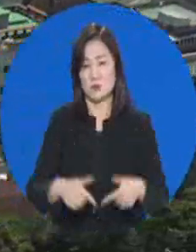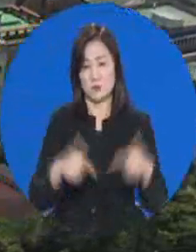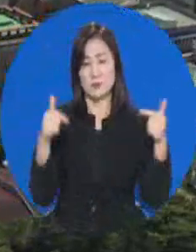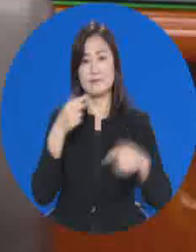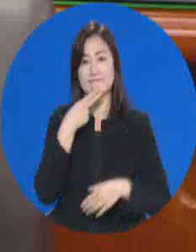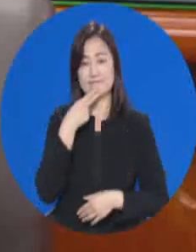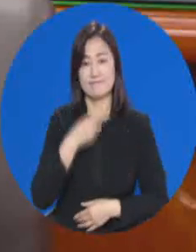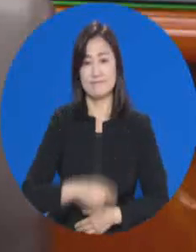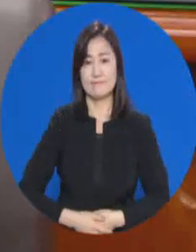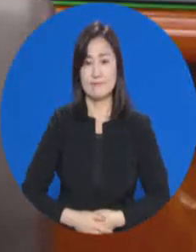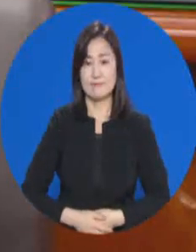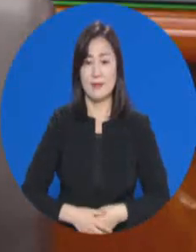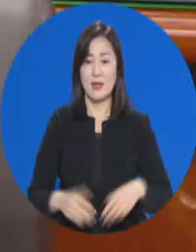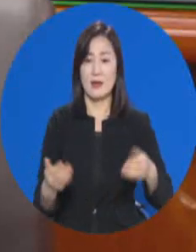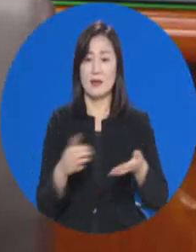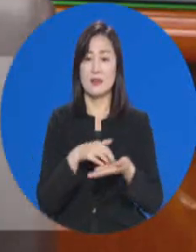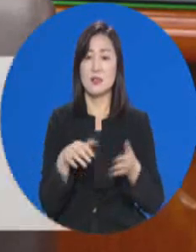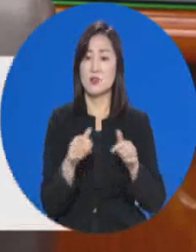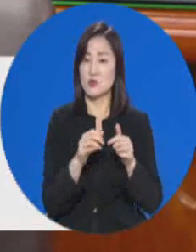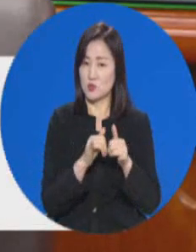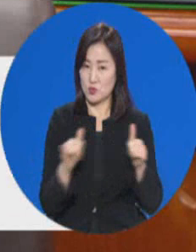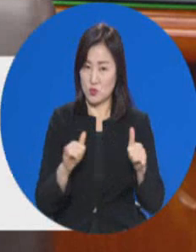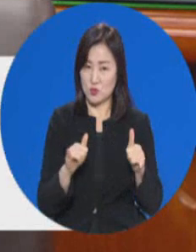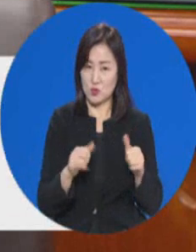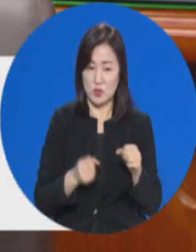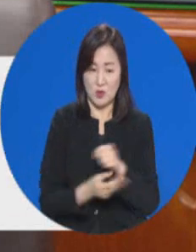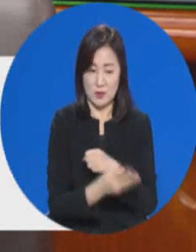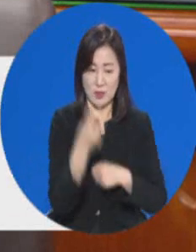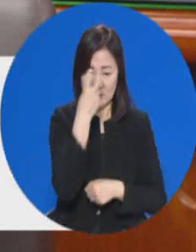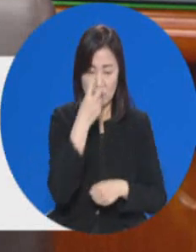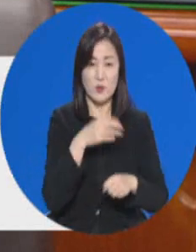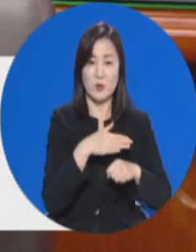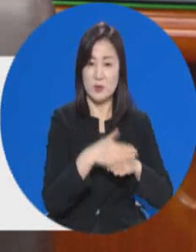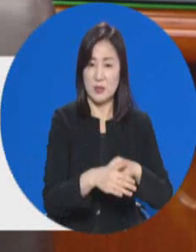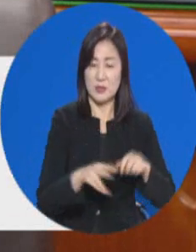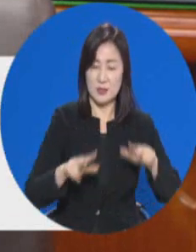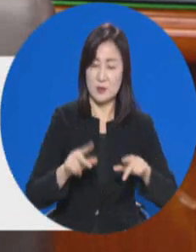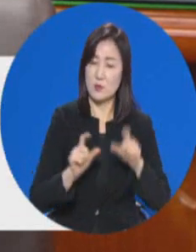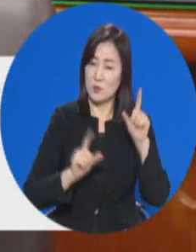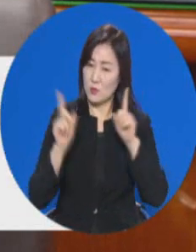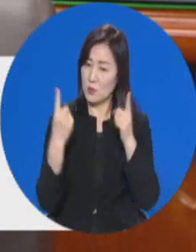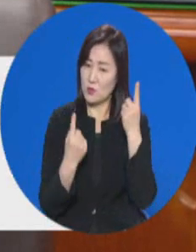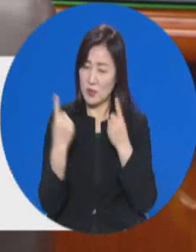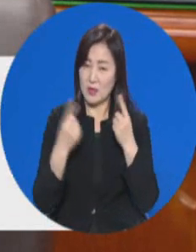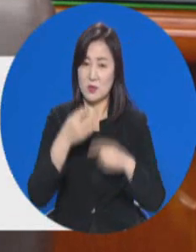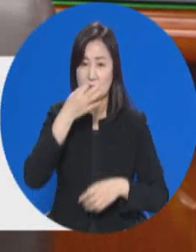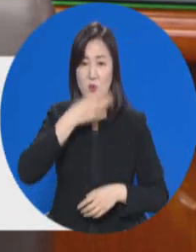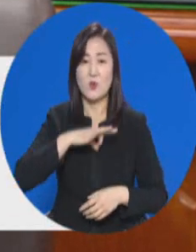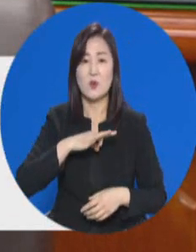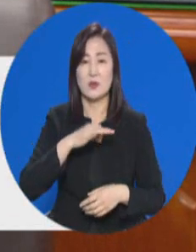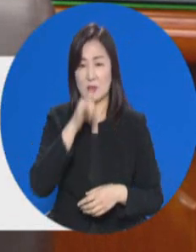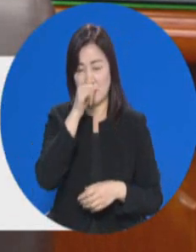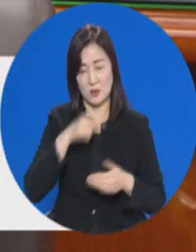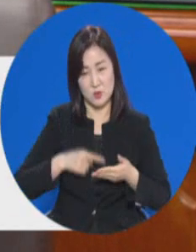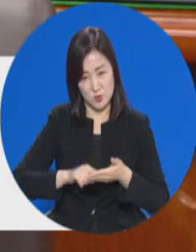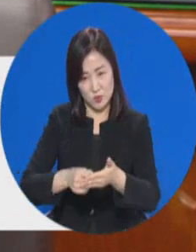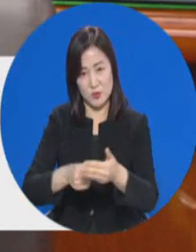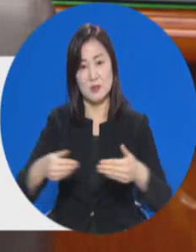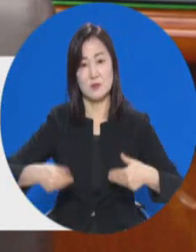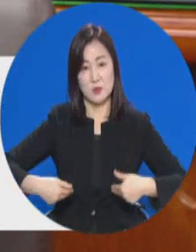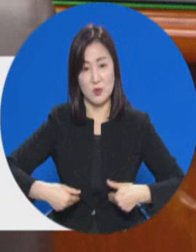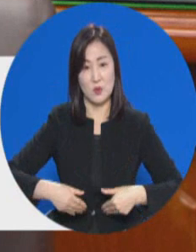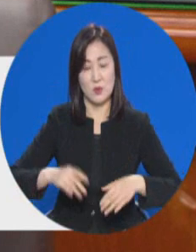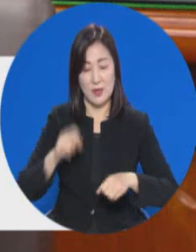때문입니다. 인구 영향 검토제가 좀 더 지금보다는 좀 내실화 있게 추진이 돼야 되고